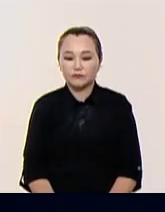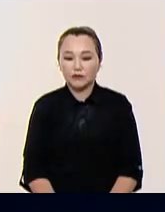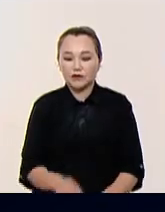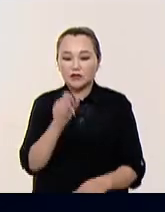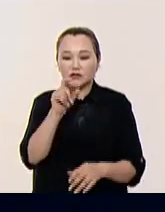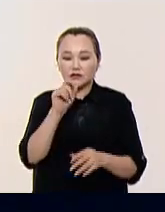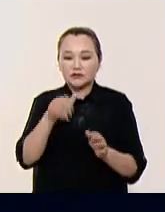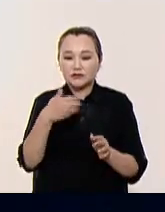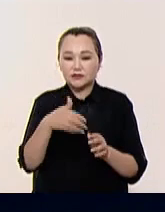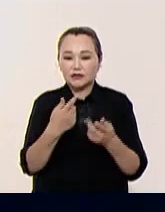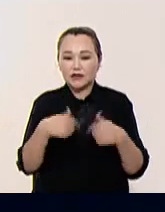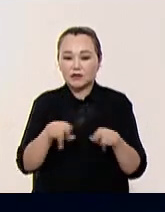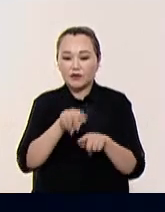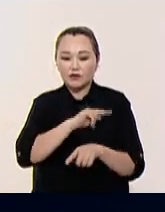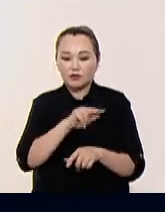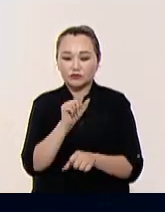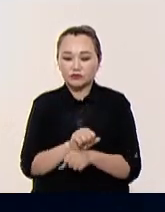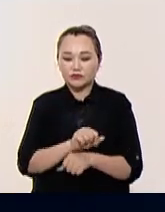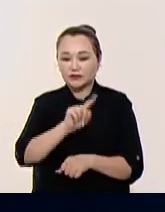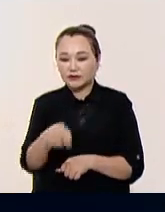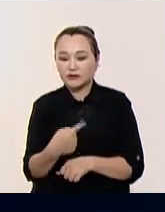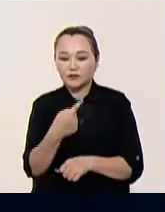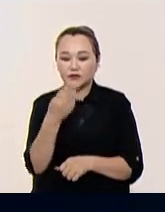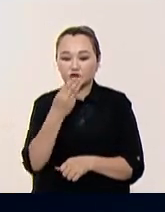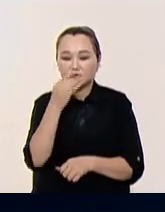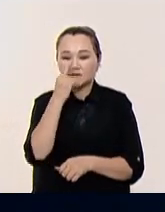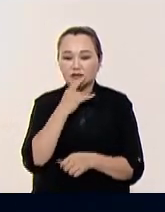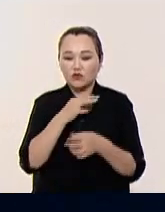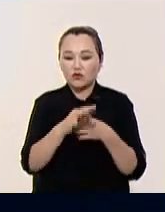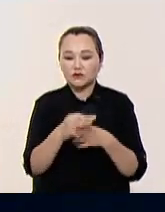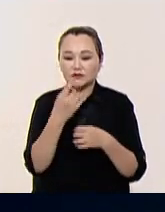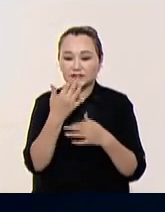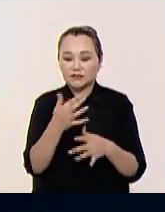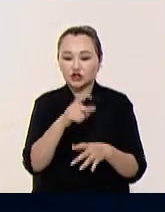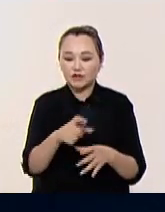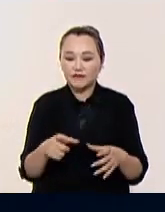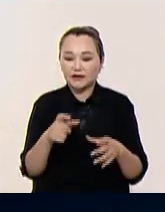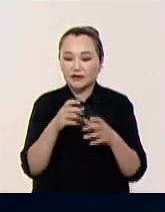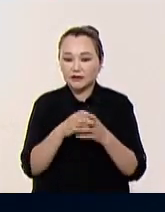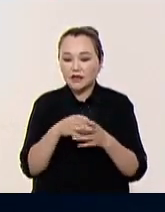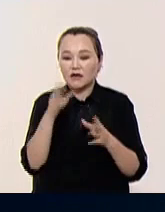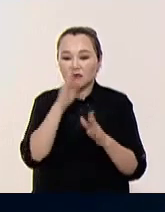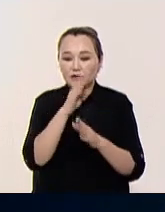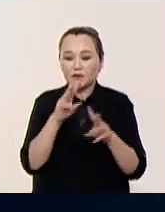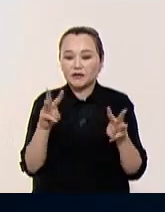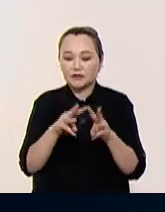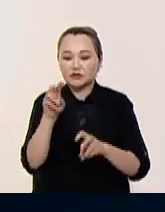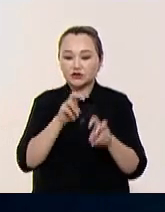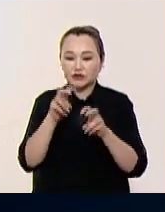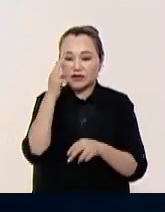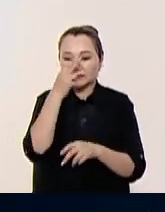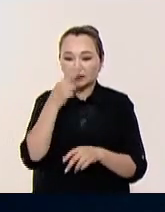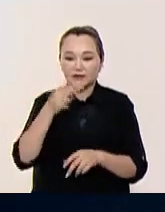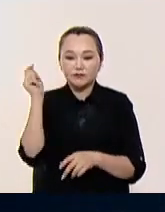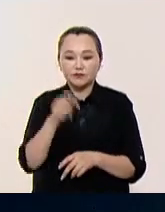Алтын қазып жатқан компанияның жұмысын тоқтатуды талап еткен Шығыс Қазақстан облысының бір топ азаматы экология министрін іздеп елордаға